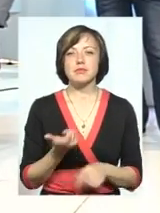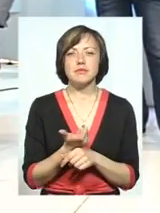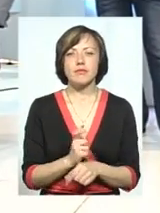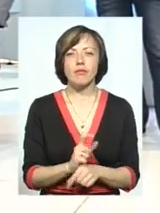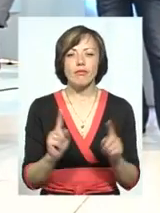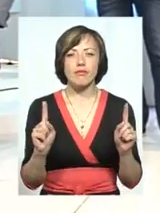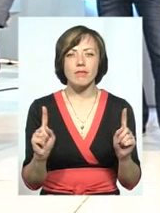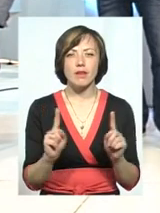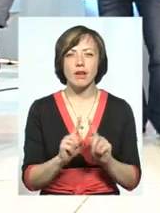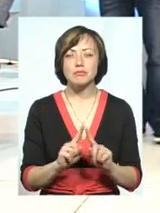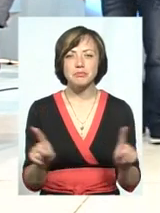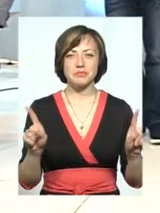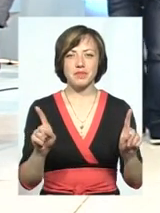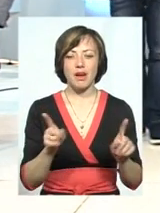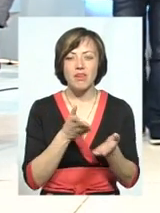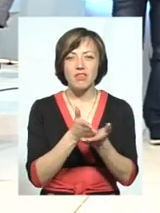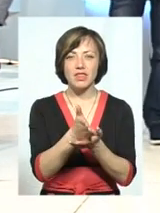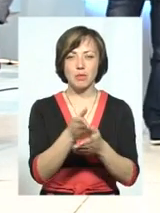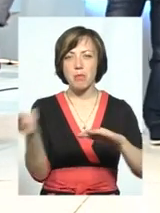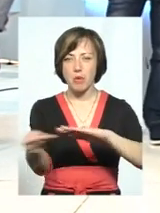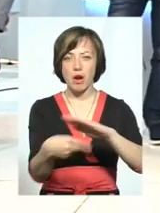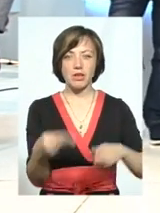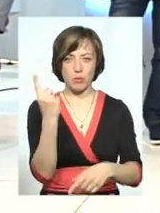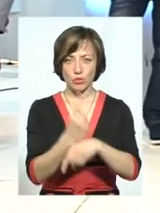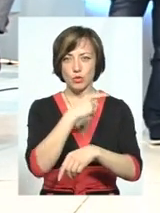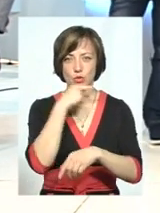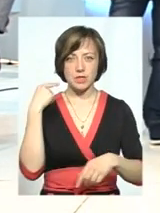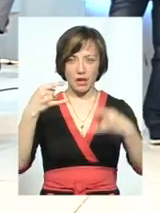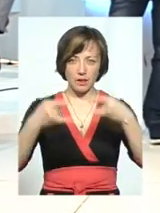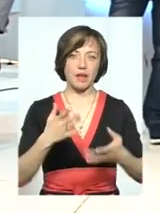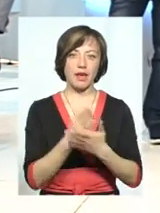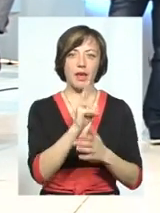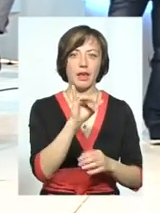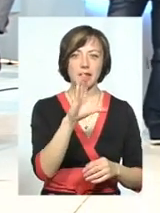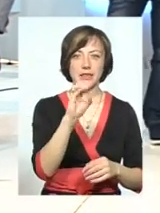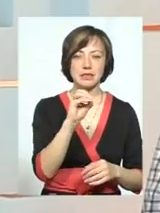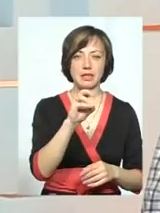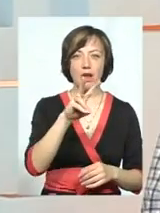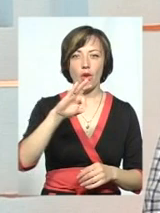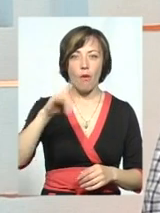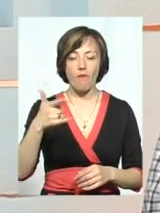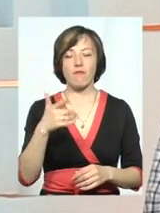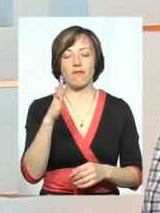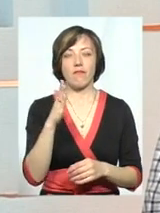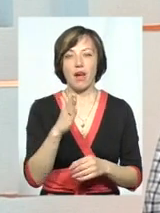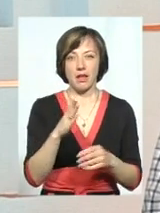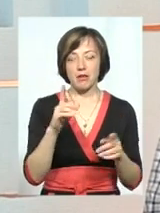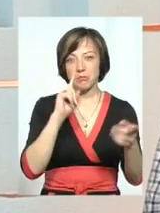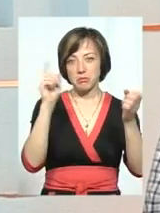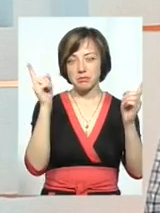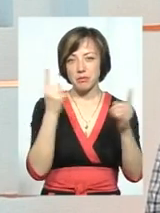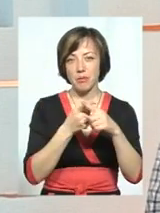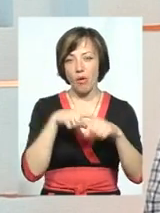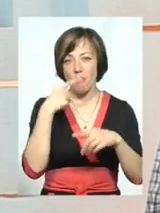вид пропаганди йшов. Тому що коли забороняли російські канали, там все було явно. Є Дмитрій Кисельов, який несе нісенітницю, зрозуміло. Тут це все робиться дуже якісно